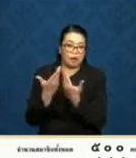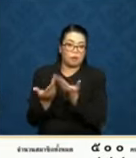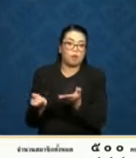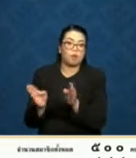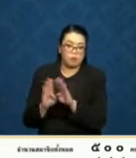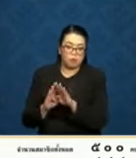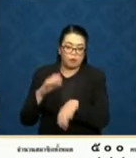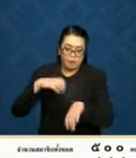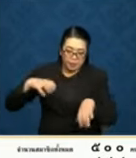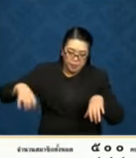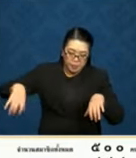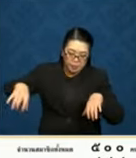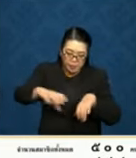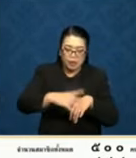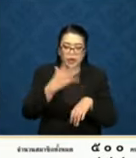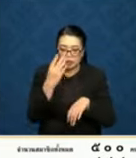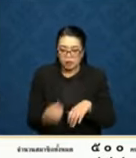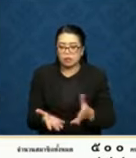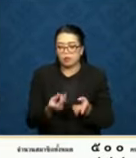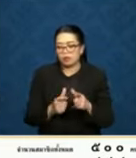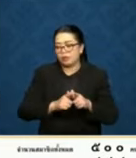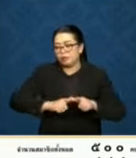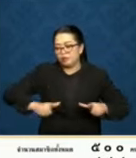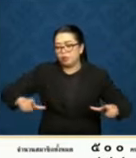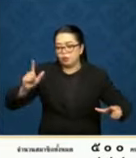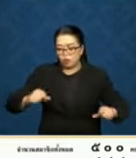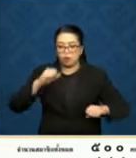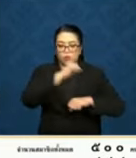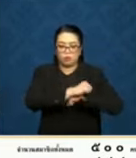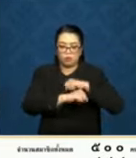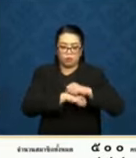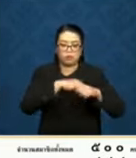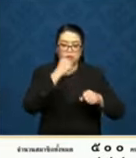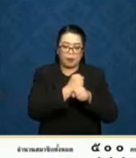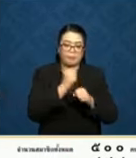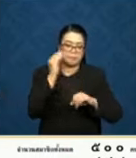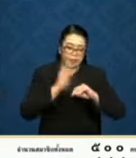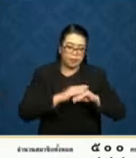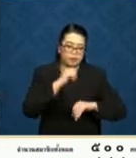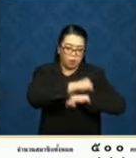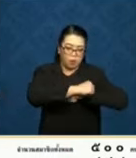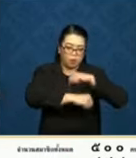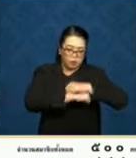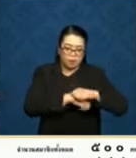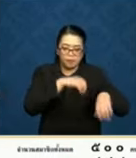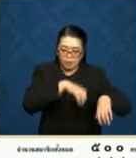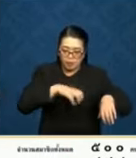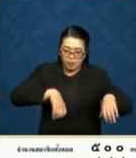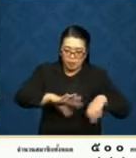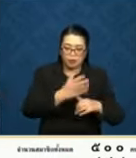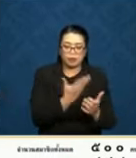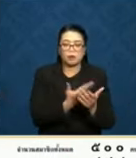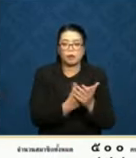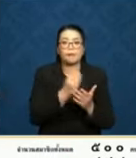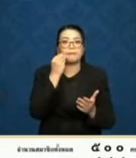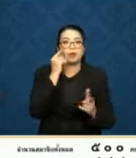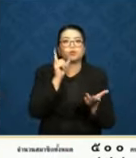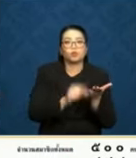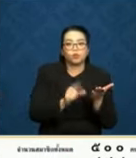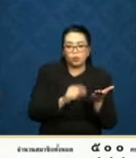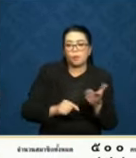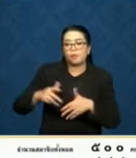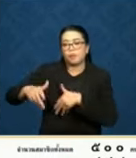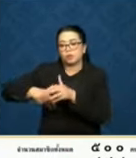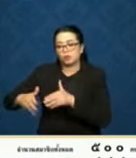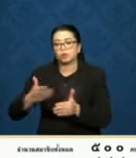ดนั้นยังเหลอพื้ที่ที่จะต้องตอบสนอง ต่อความต้องการที่อยู่ในราคาทจบต้องได้ใหกัพี่นประชาดส่วั้น